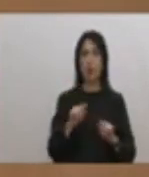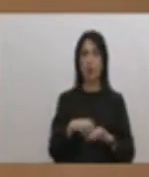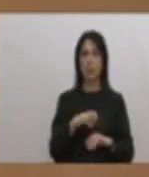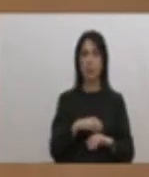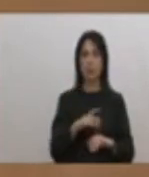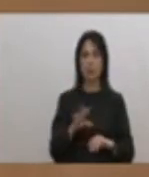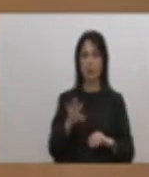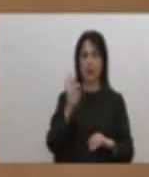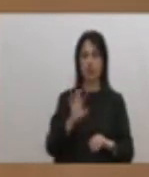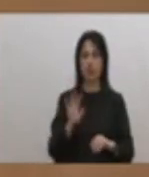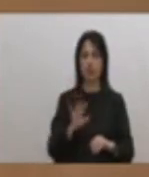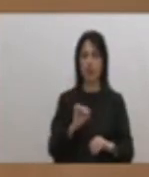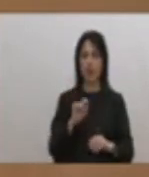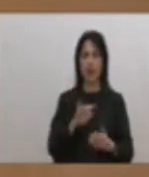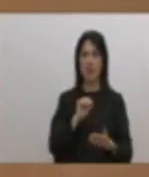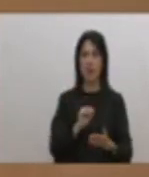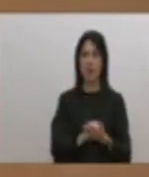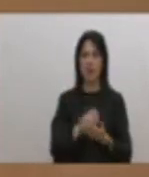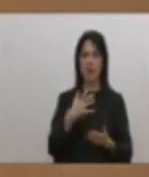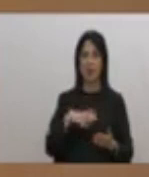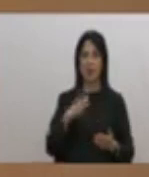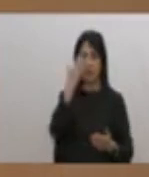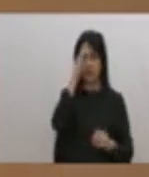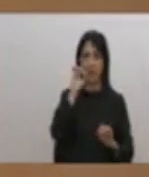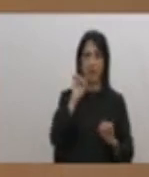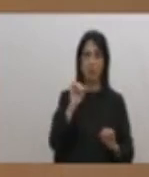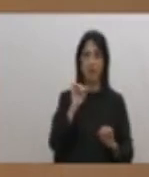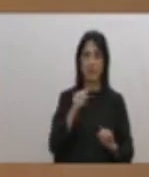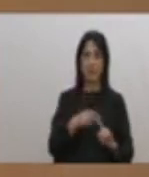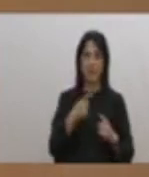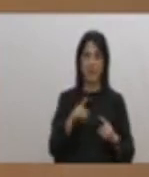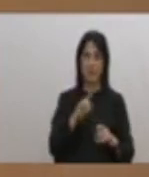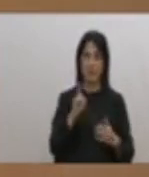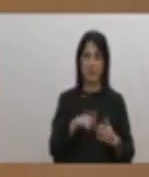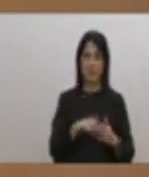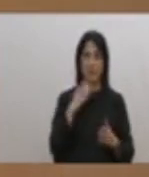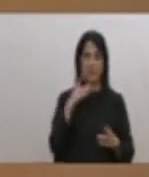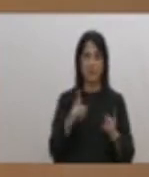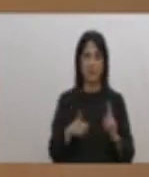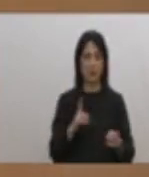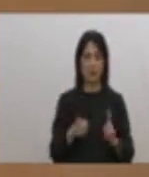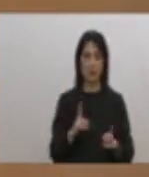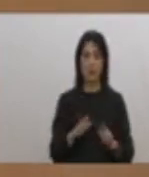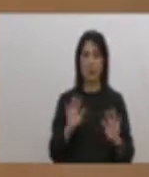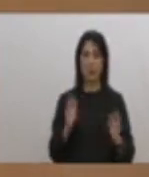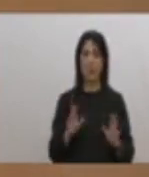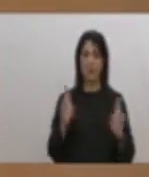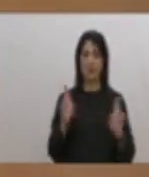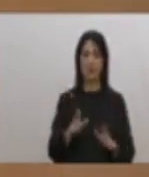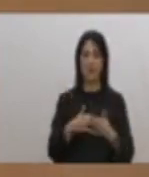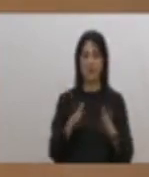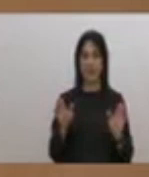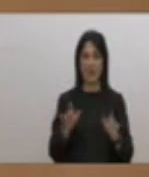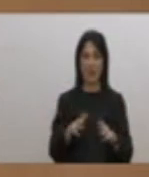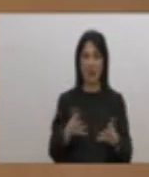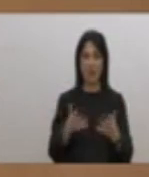არ შეარჩევს და არ დაამტკიცებს საქართველოს სახალხო დამცველს, ეგ სხვა საკითხია. სინამდვილეში ხდება წესი უფრო ღია,